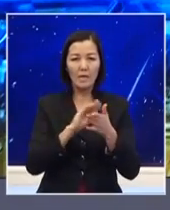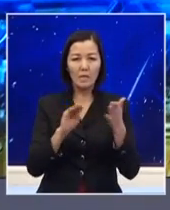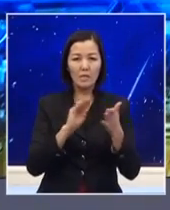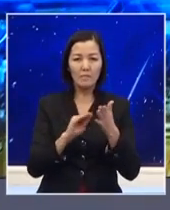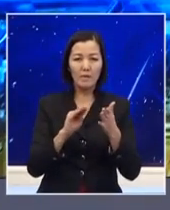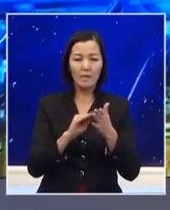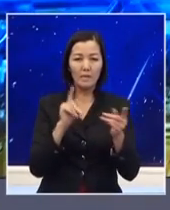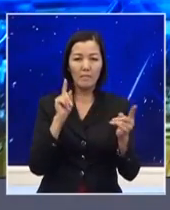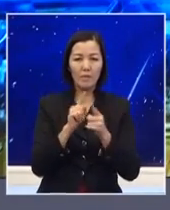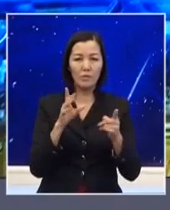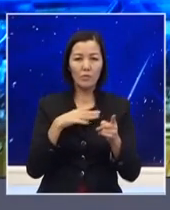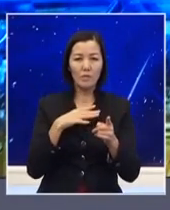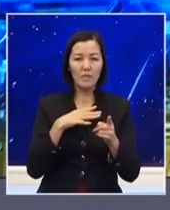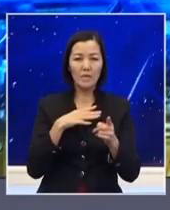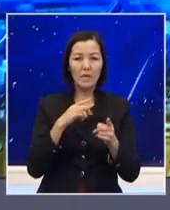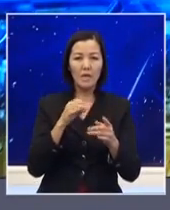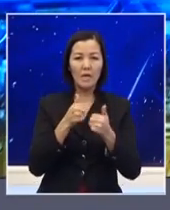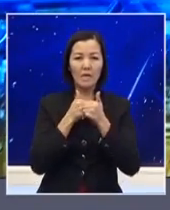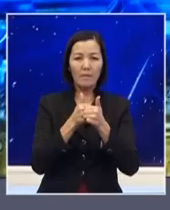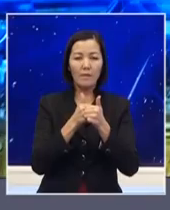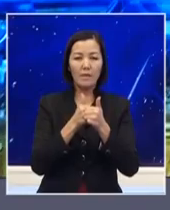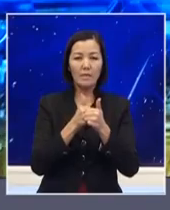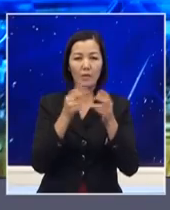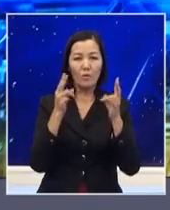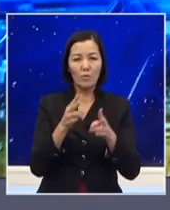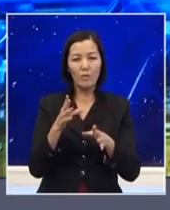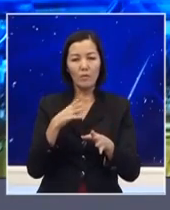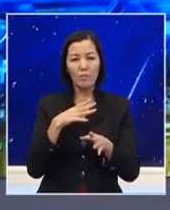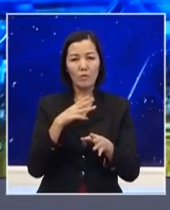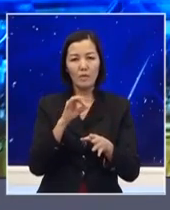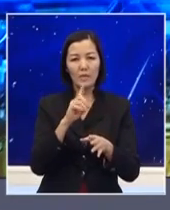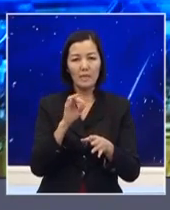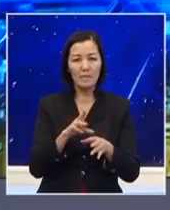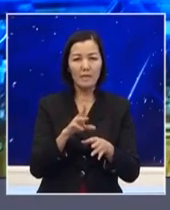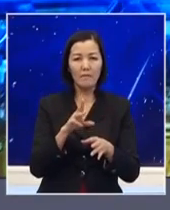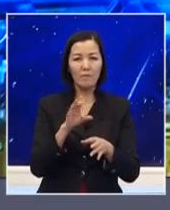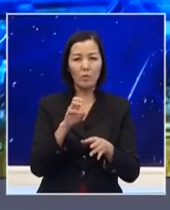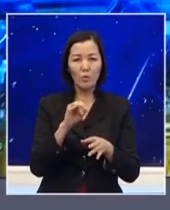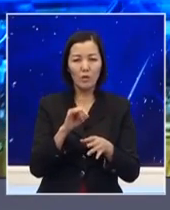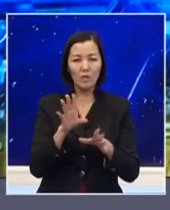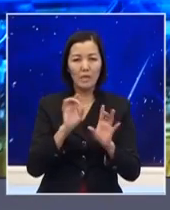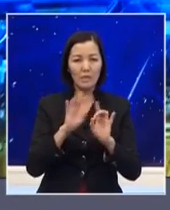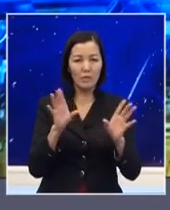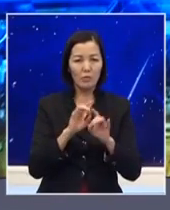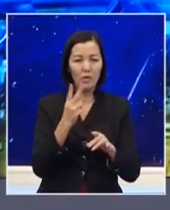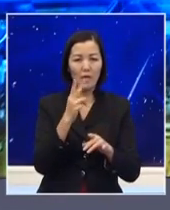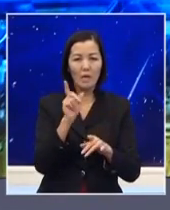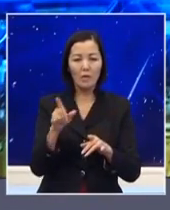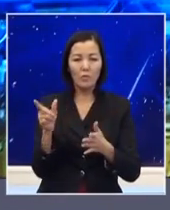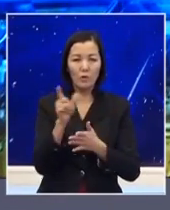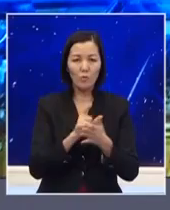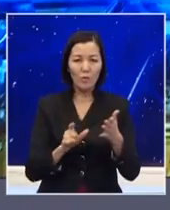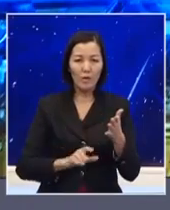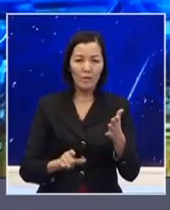бас қосты. Олар қызыл репрессия құрбаны Құдиярхан Тезеков пен тезек төре жайлы жыр толғады. Қос тұлғаның өлеңімен